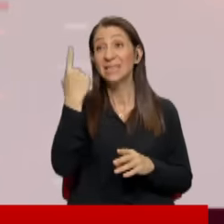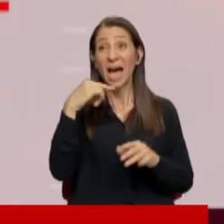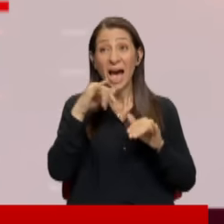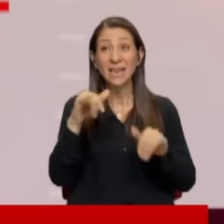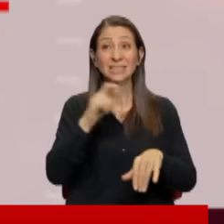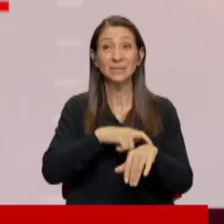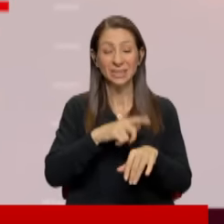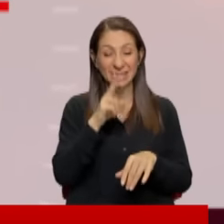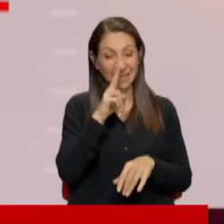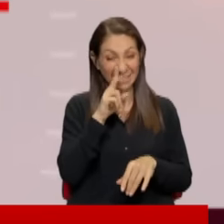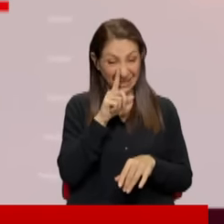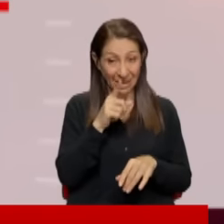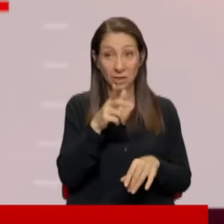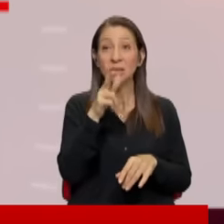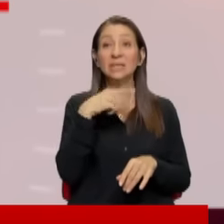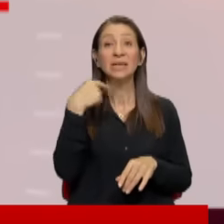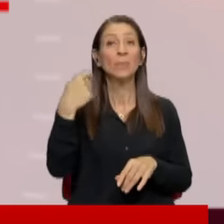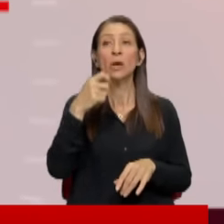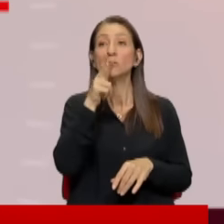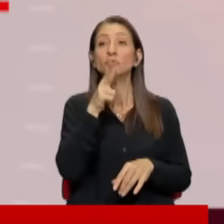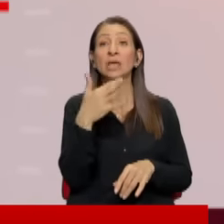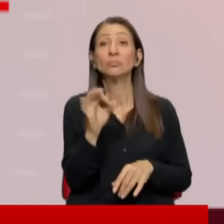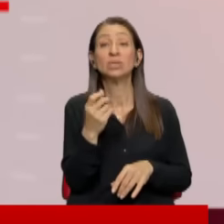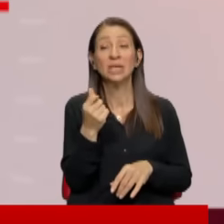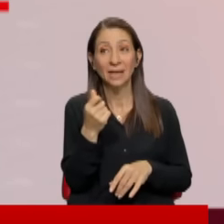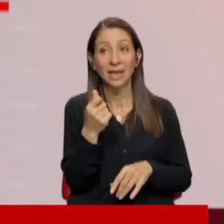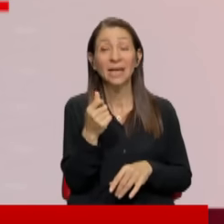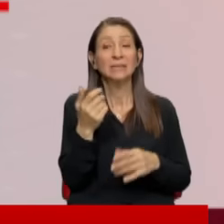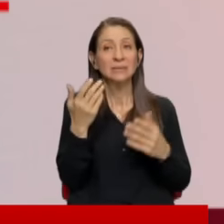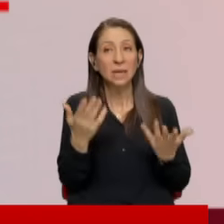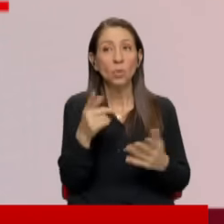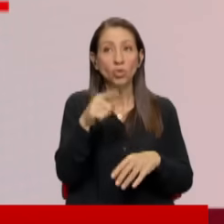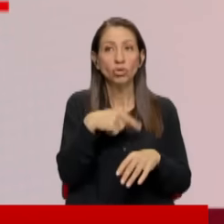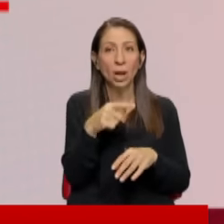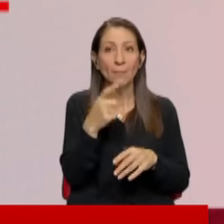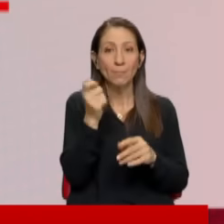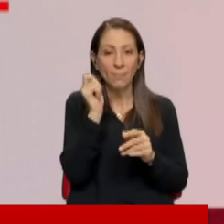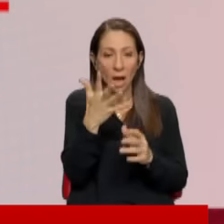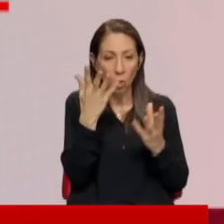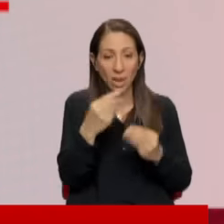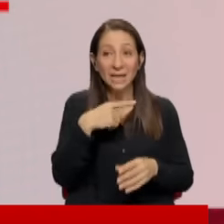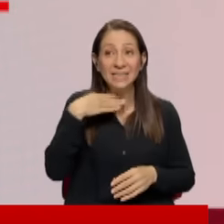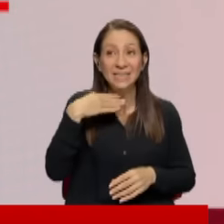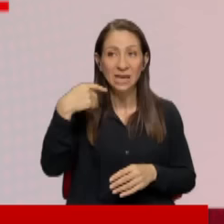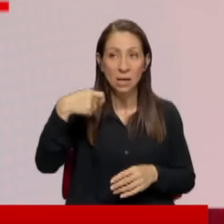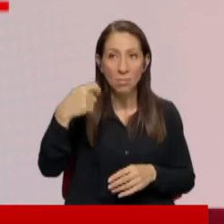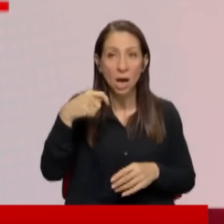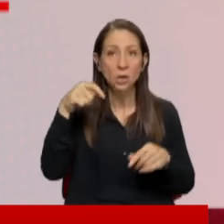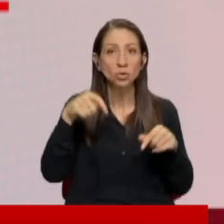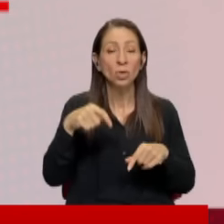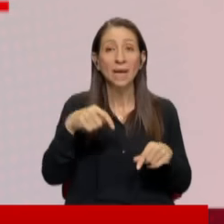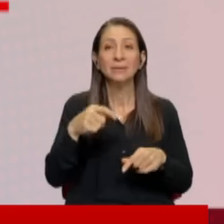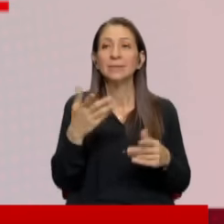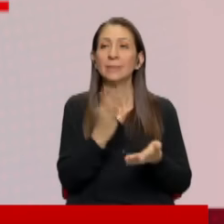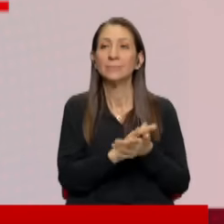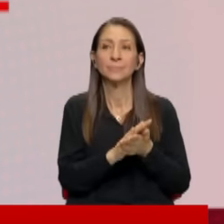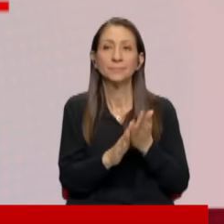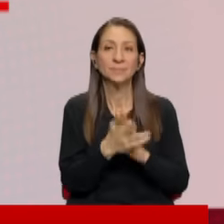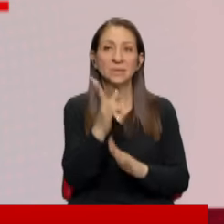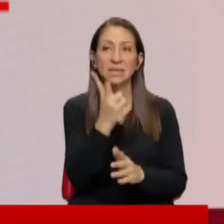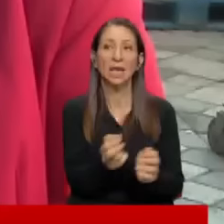döneminde, yani Nisan ayında kıymanın kilosu 360 liraydı. Zaten o dönem bile yüksek olan kıyma fiyatları bu yıl neredeyse